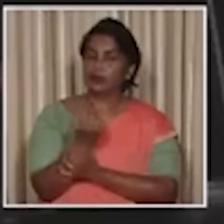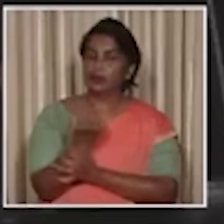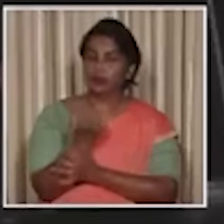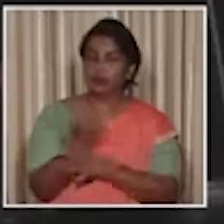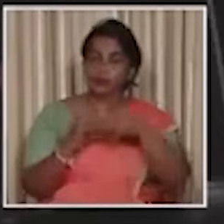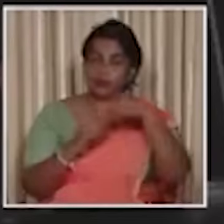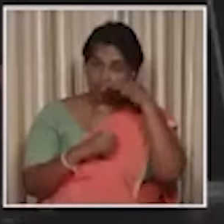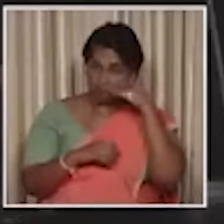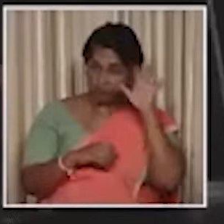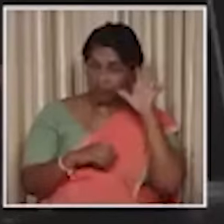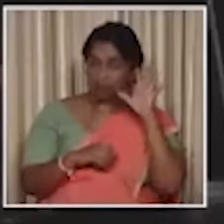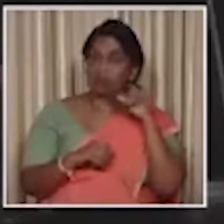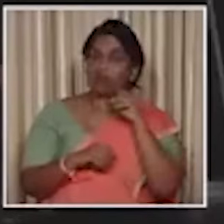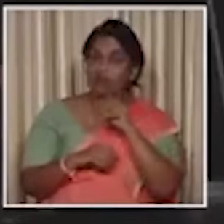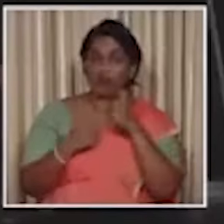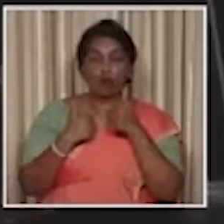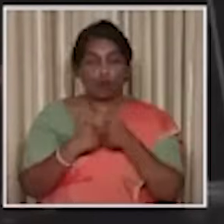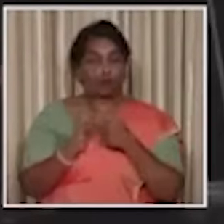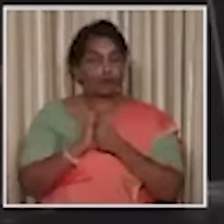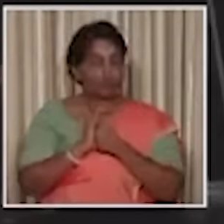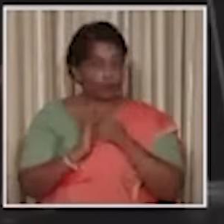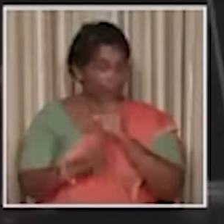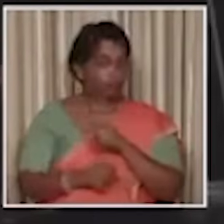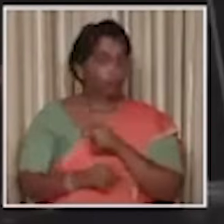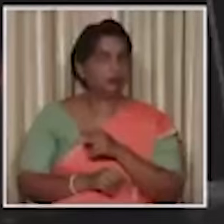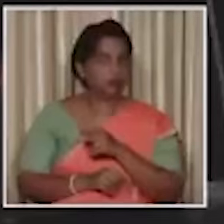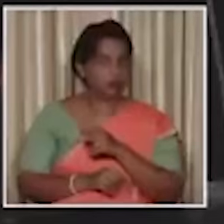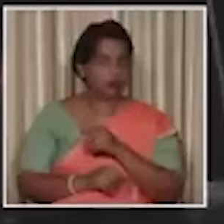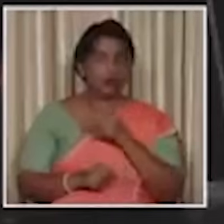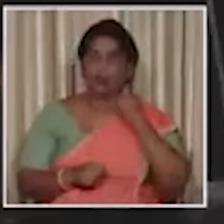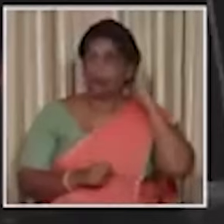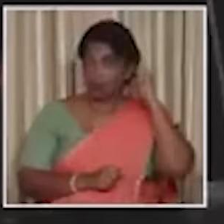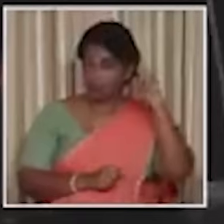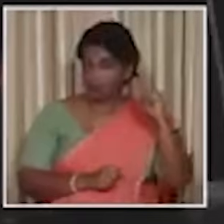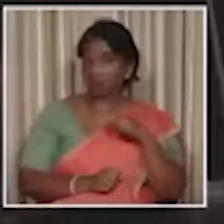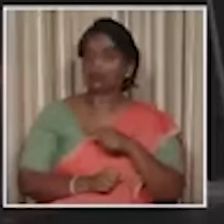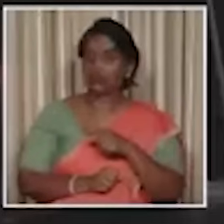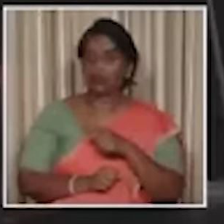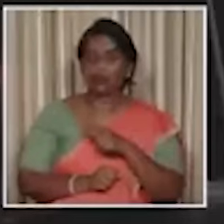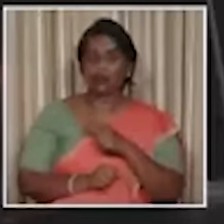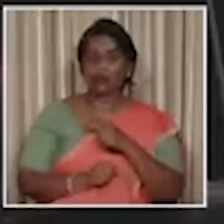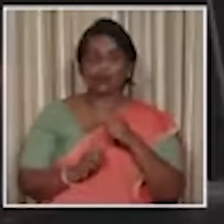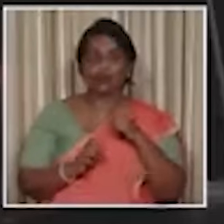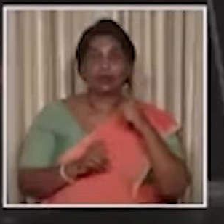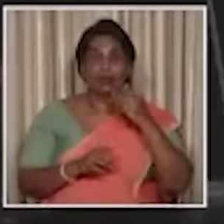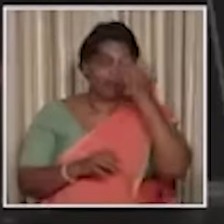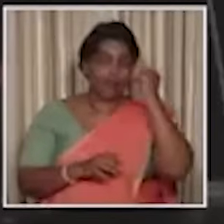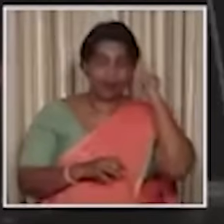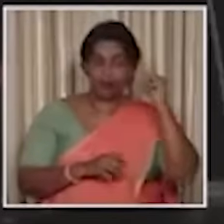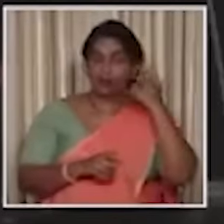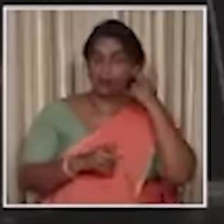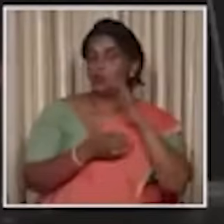உயரிய பண்பாட்டை கொண்ட ஒரு மன்னன். ஆகவே இந்த சிங்கள இளைஞர்களே, யுவதிகளே, நீங்கள் இந்த துயிலும் இல்லங்களை வந்து